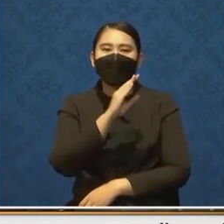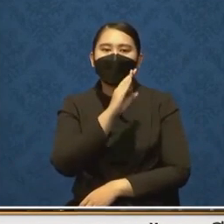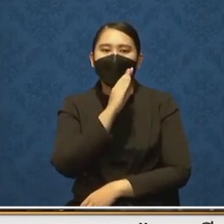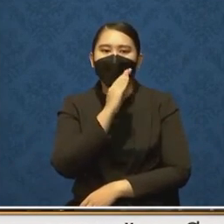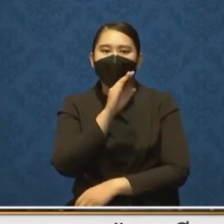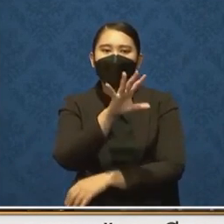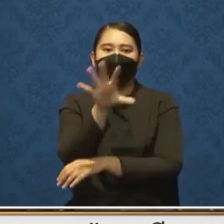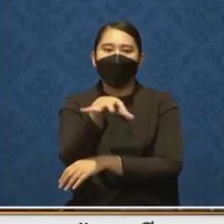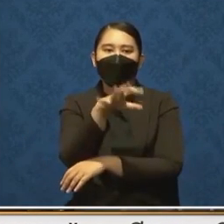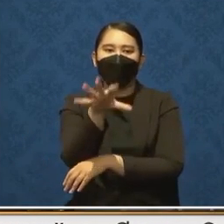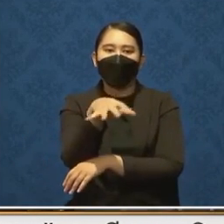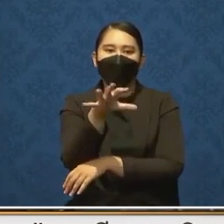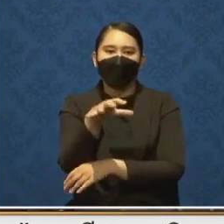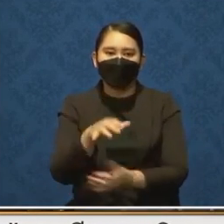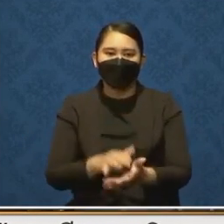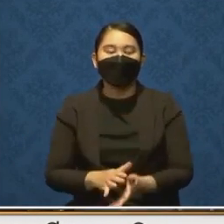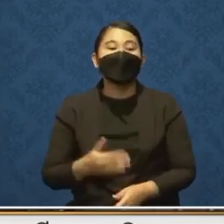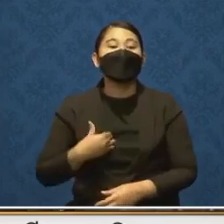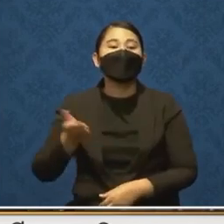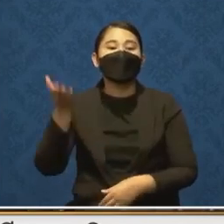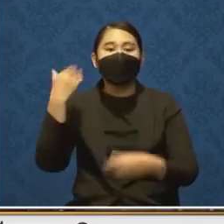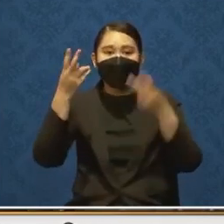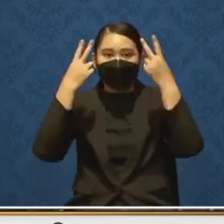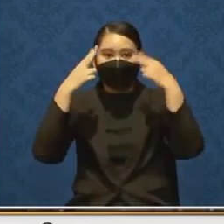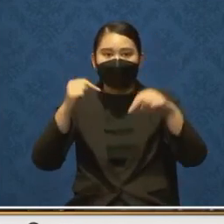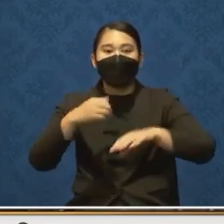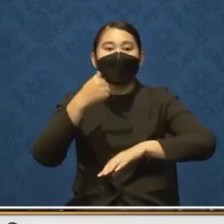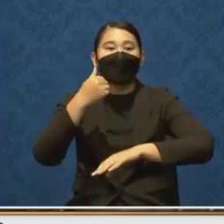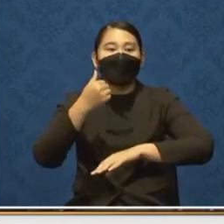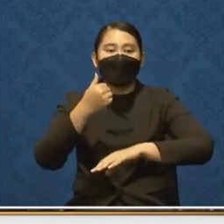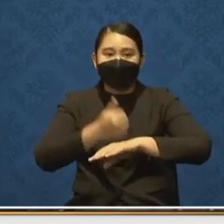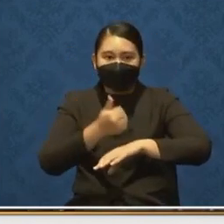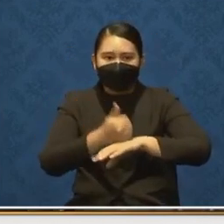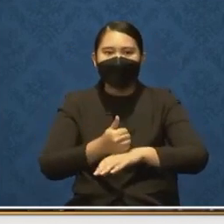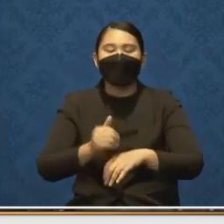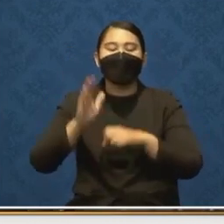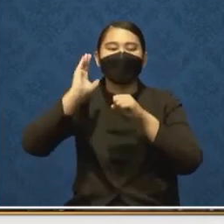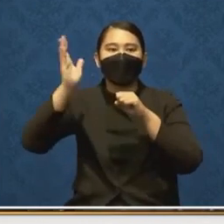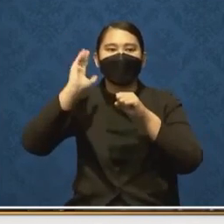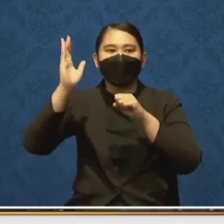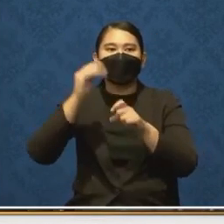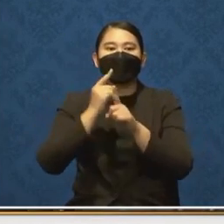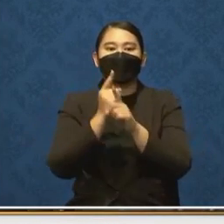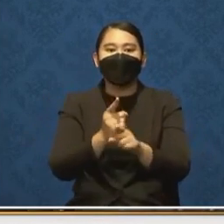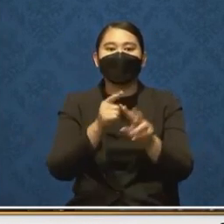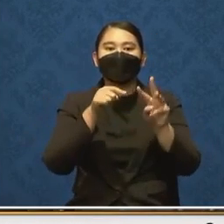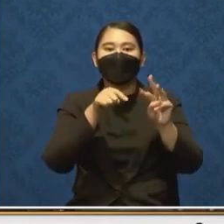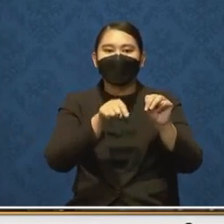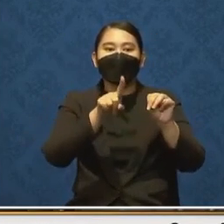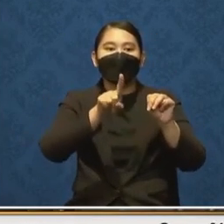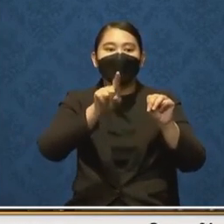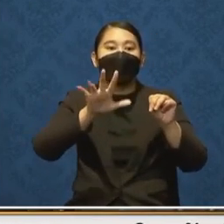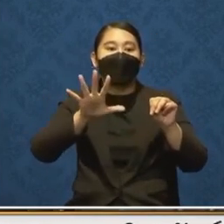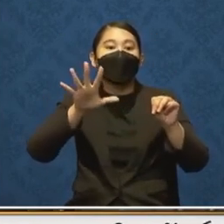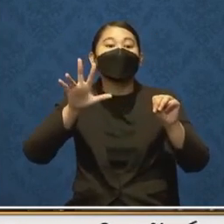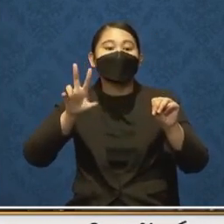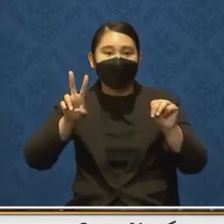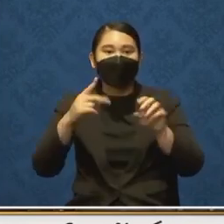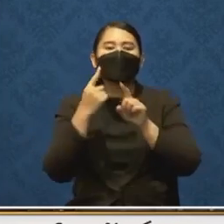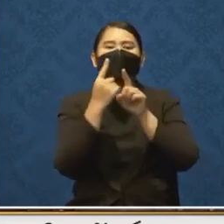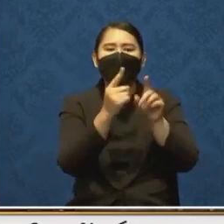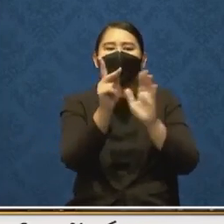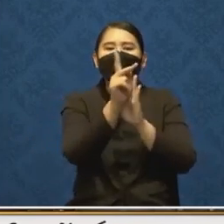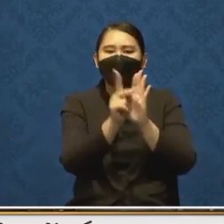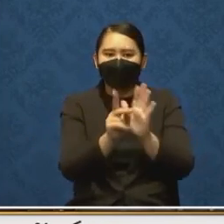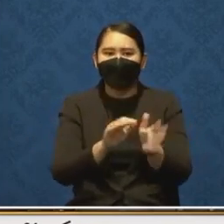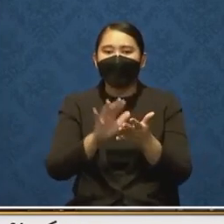้วนั่งฟังผมเอพี่ปายในที่นี่ 30 นาทีครับตามมาตา 152ก็ได้เล่าใหท่านฟังหม